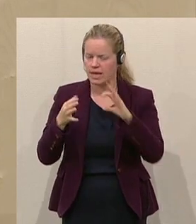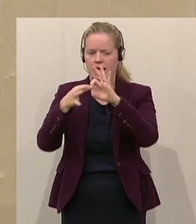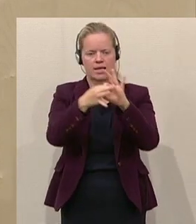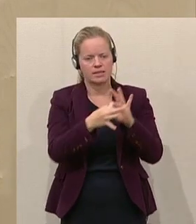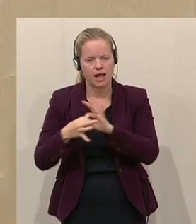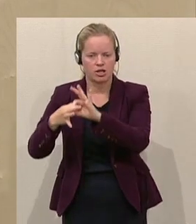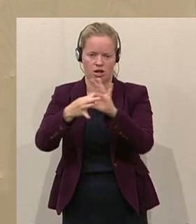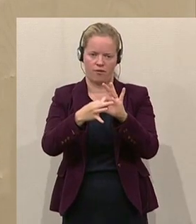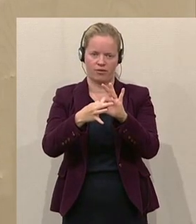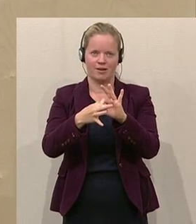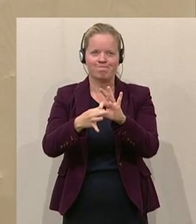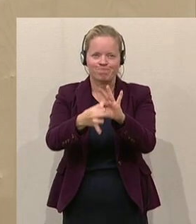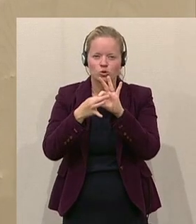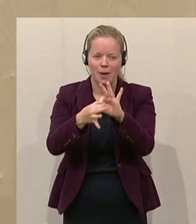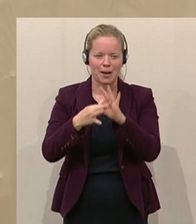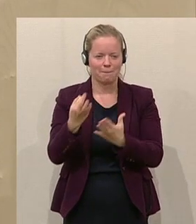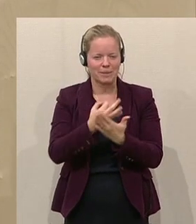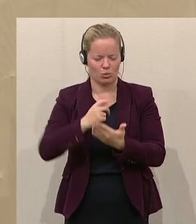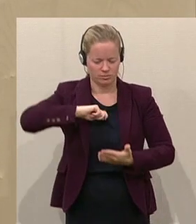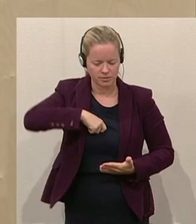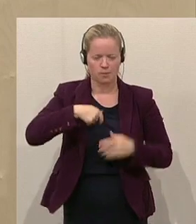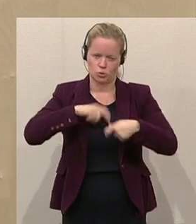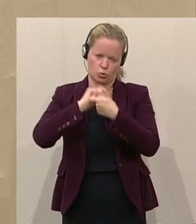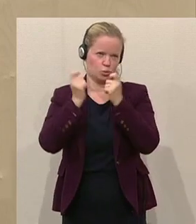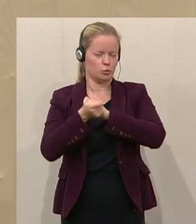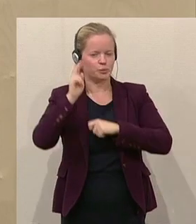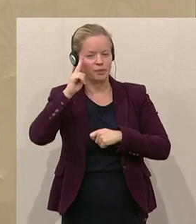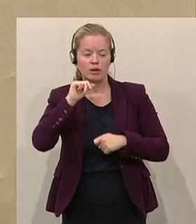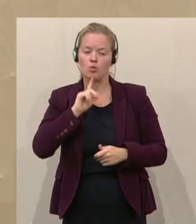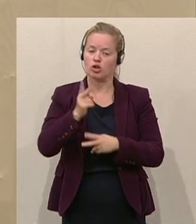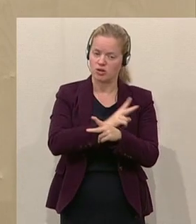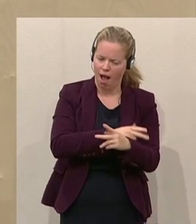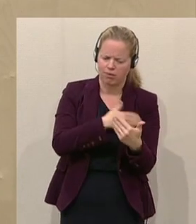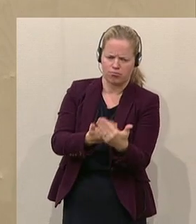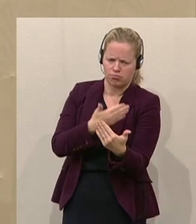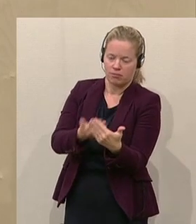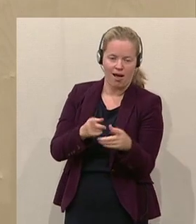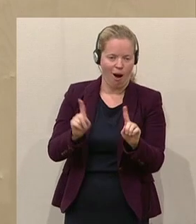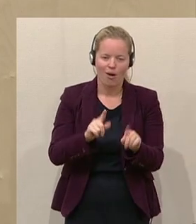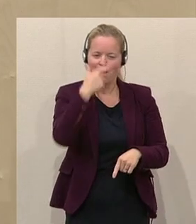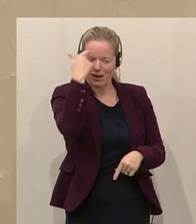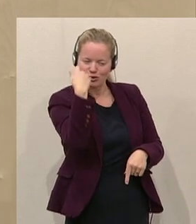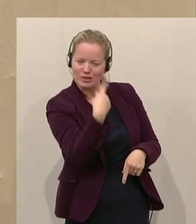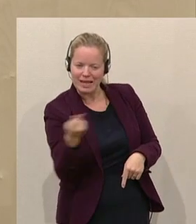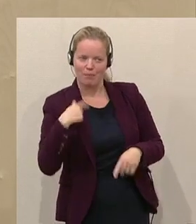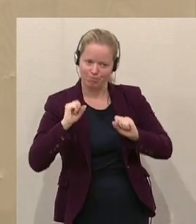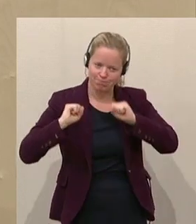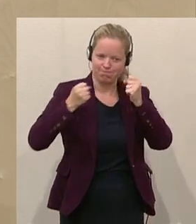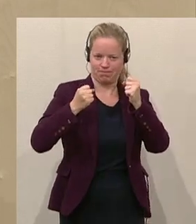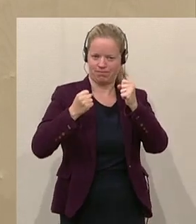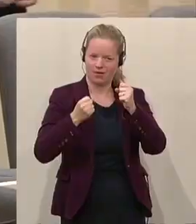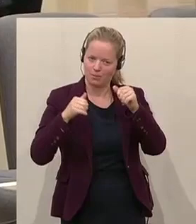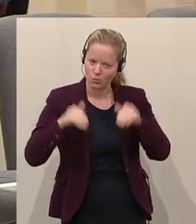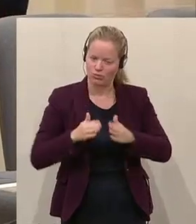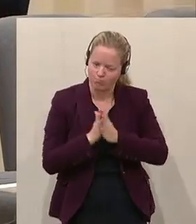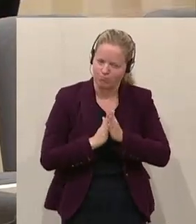bisschen die Einstellung zur Bildung überdenken. Es ist nicht nur eine Bringschuld des Staates, sondern es ist natürlich auch eine Hohlschuld der Menschen selber. Danke mal für die